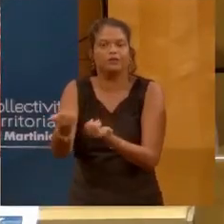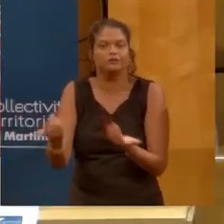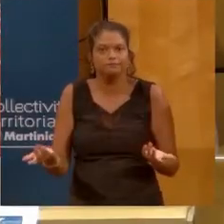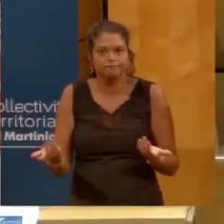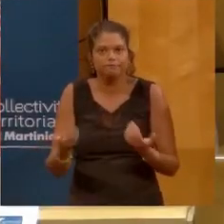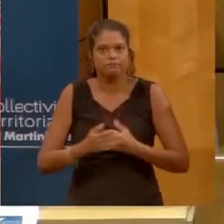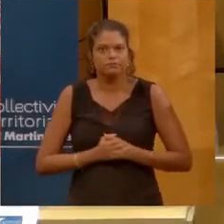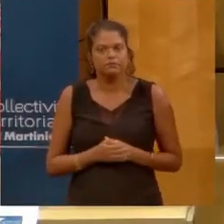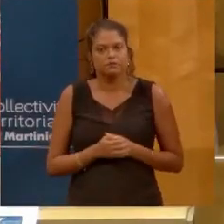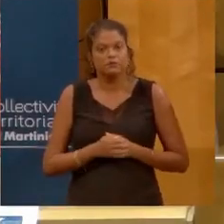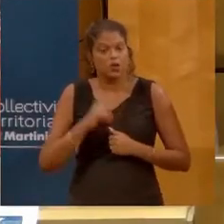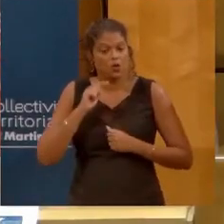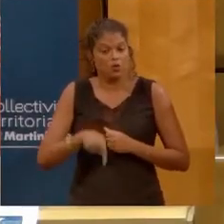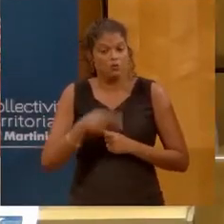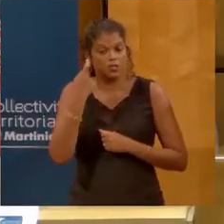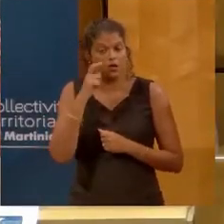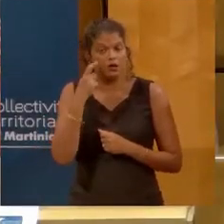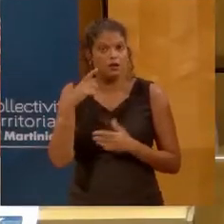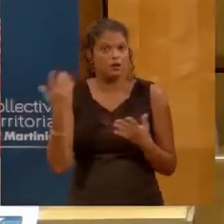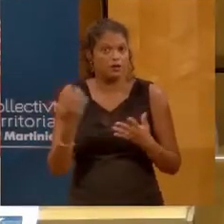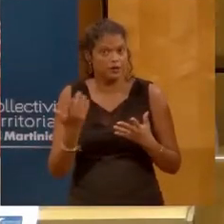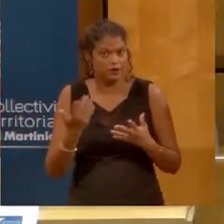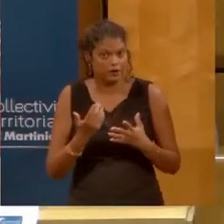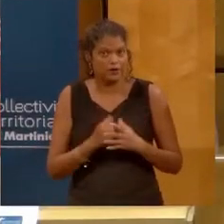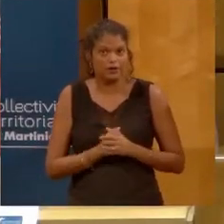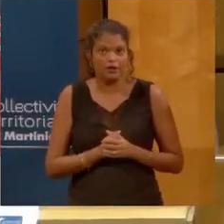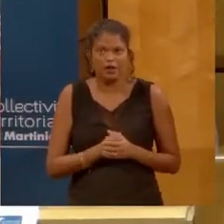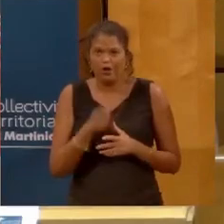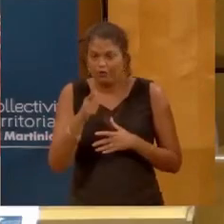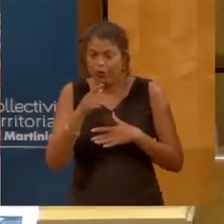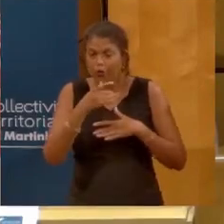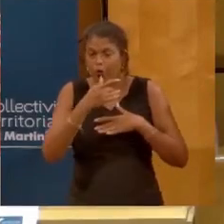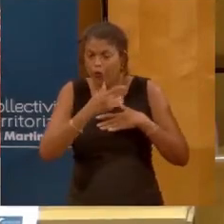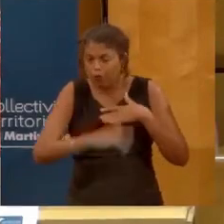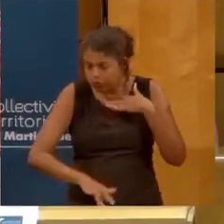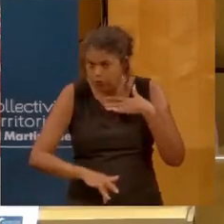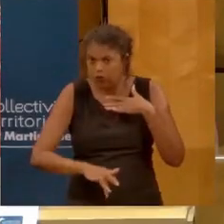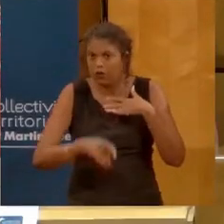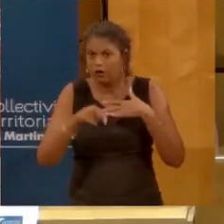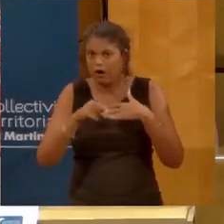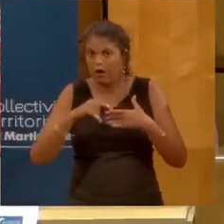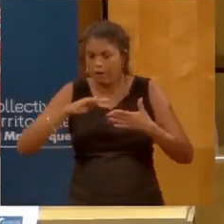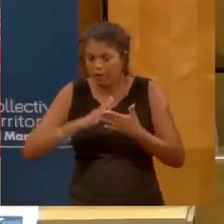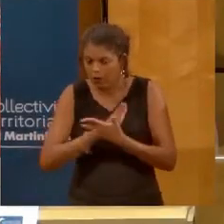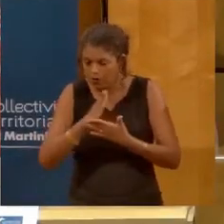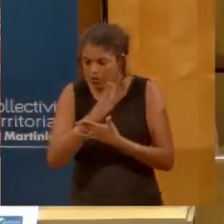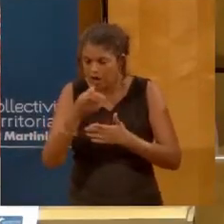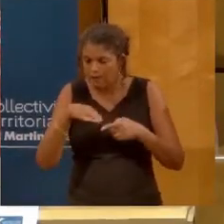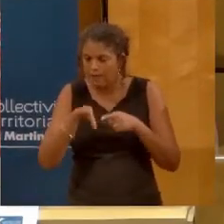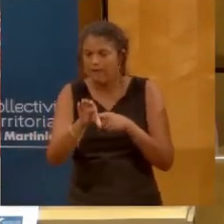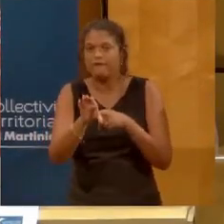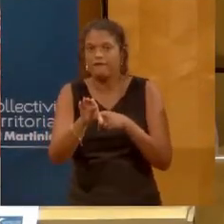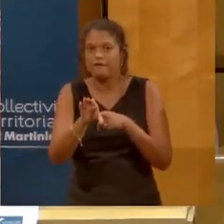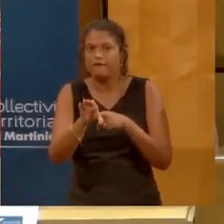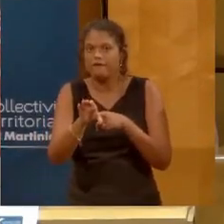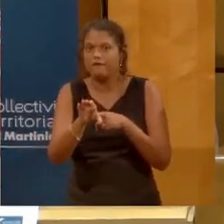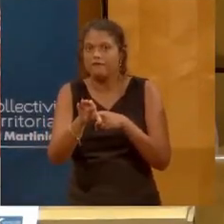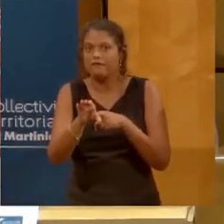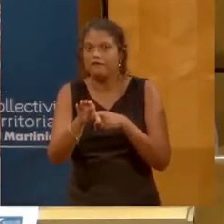Ils sont obligés de constater que vous avez pris beaucoup de retard dans les projets d'investissement. Et c'est ça aussi,